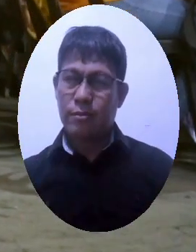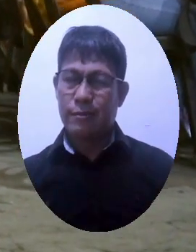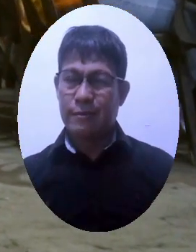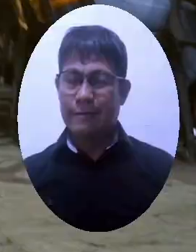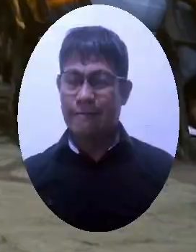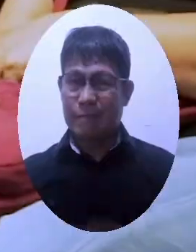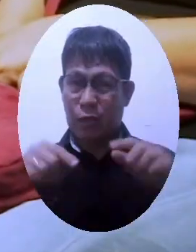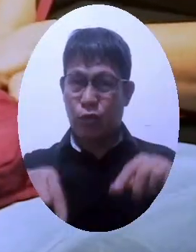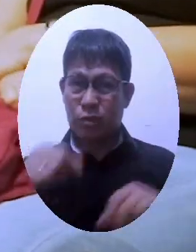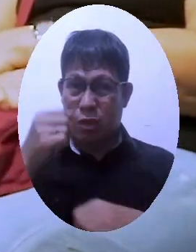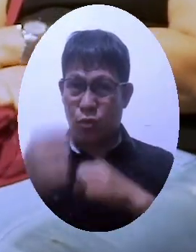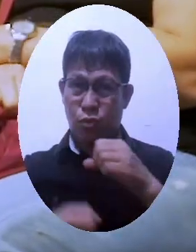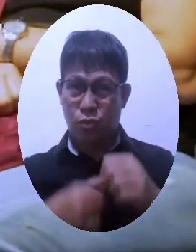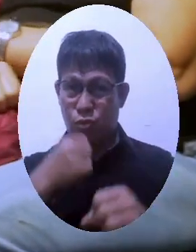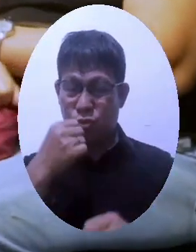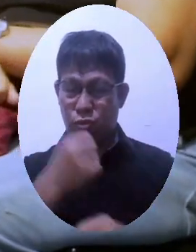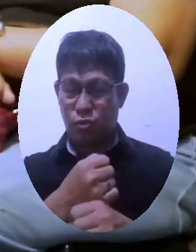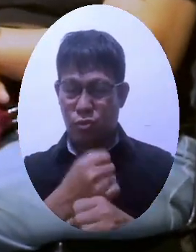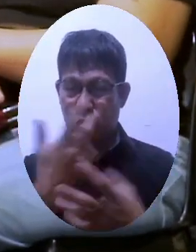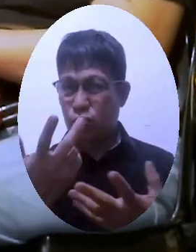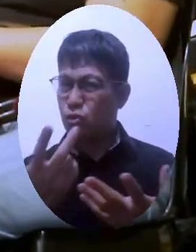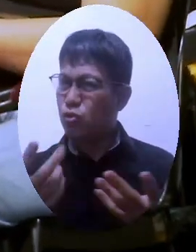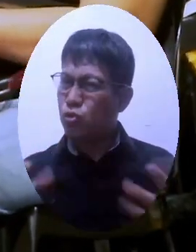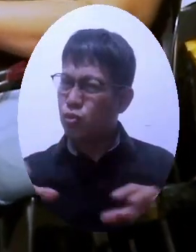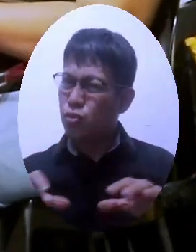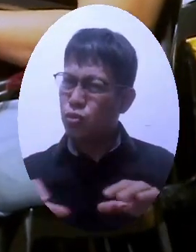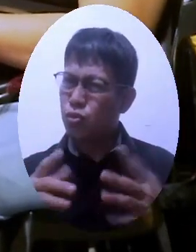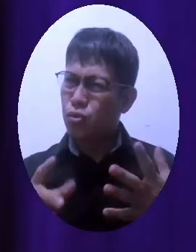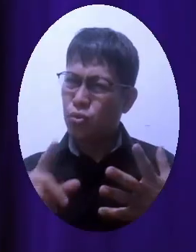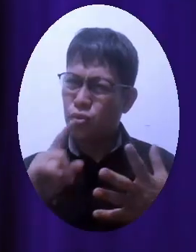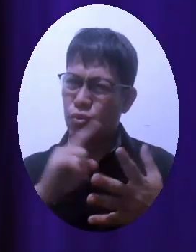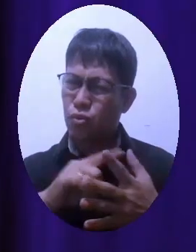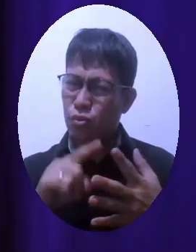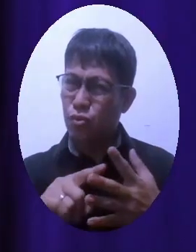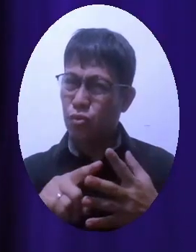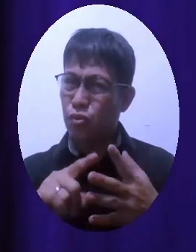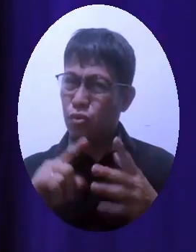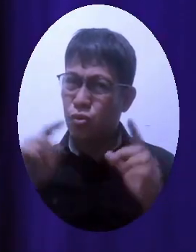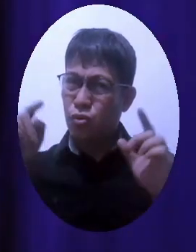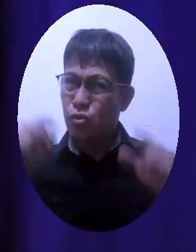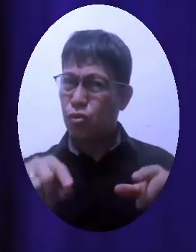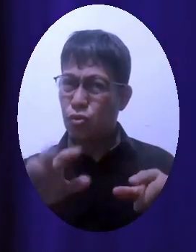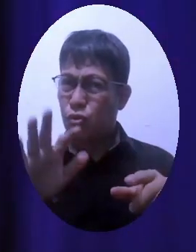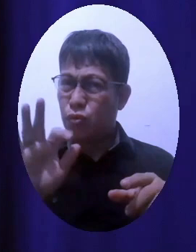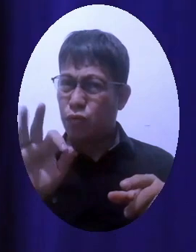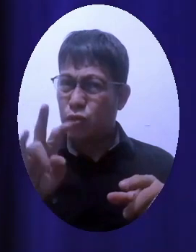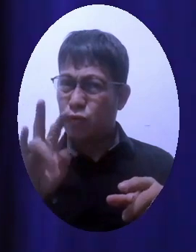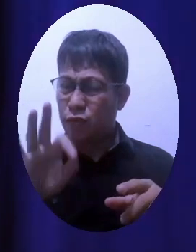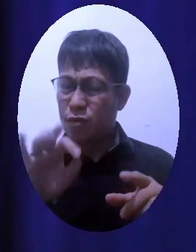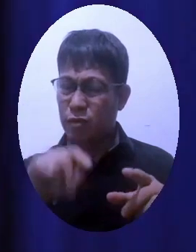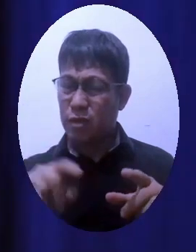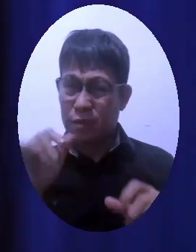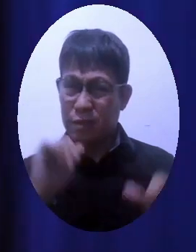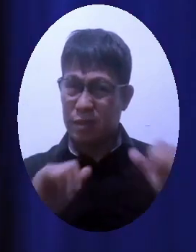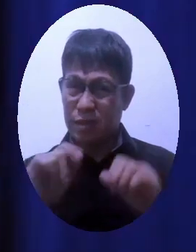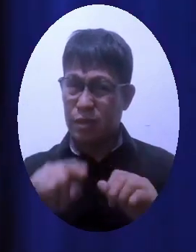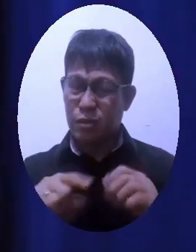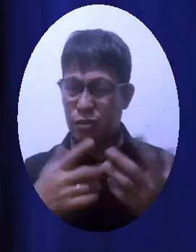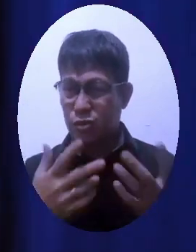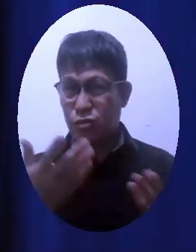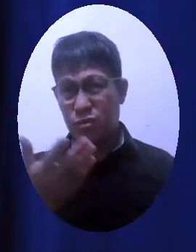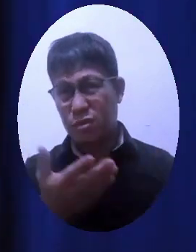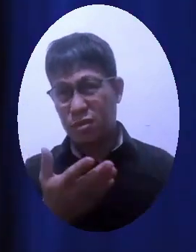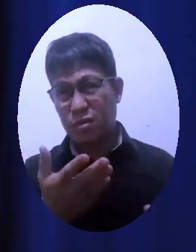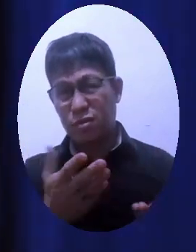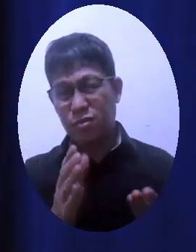BK. Nitong taon na ito, na nagsagawa tayo ng una nating mga face-to-face na aktibidad